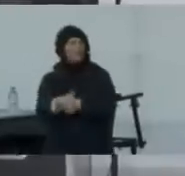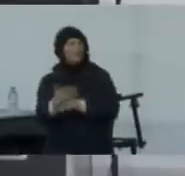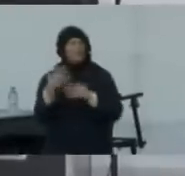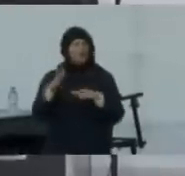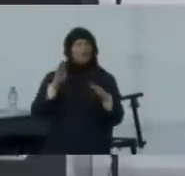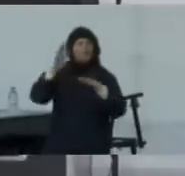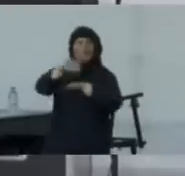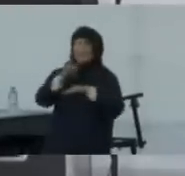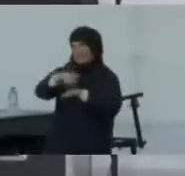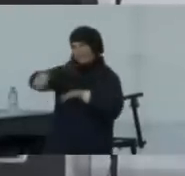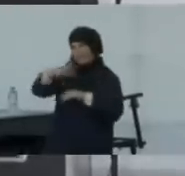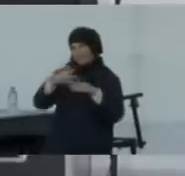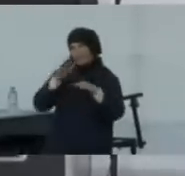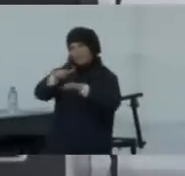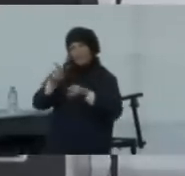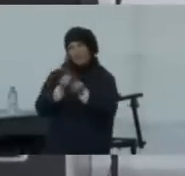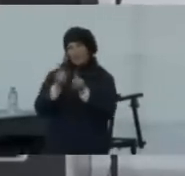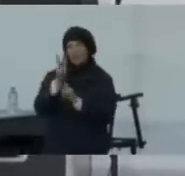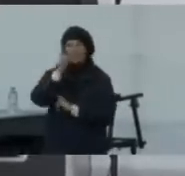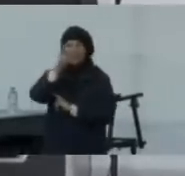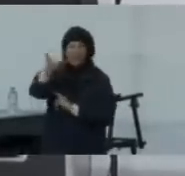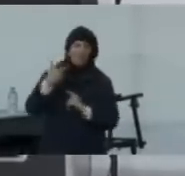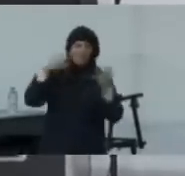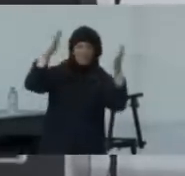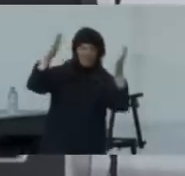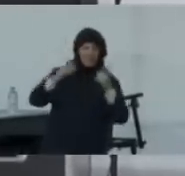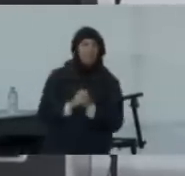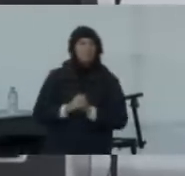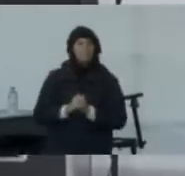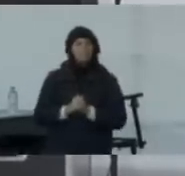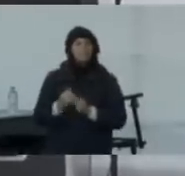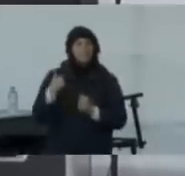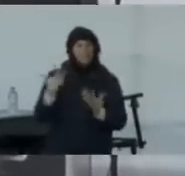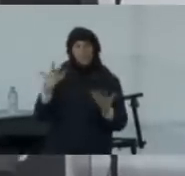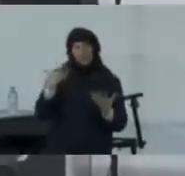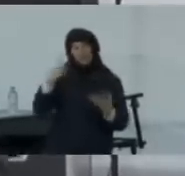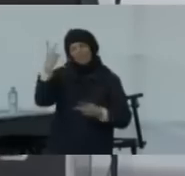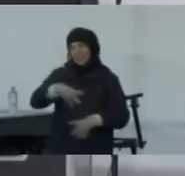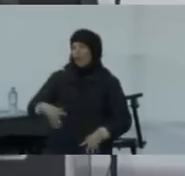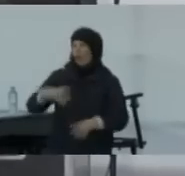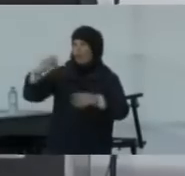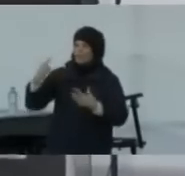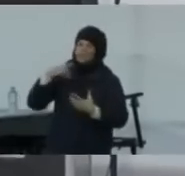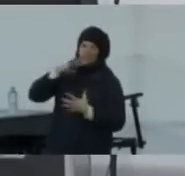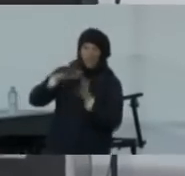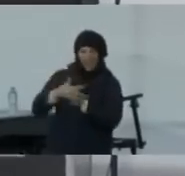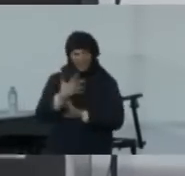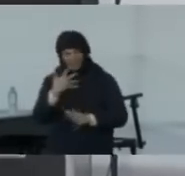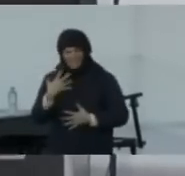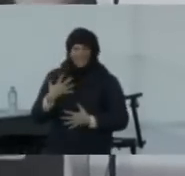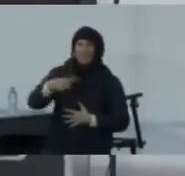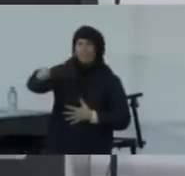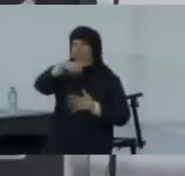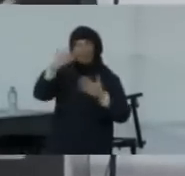mi avete superato alla grande, tenete alla grande, io comincio a sentire il peso degli anni. Ma avete superato i